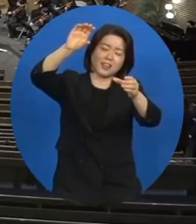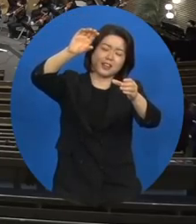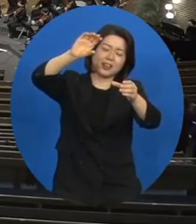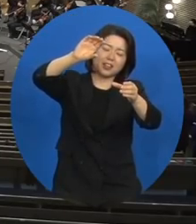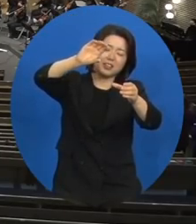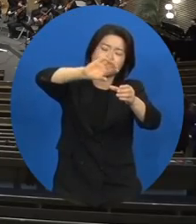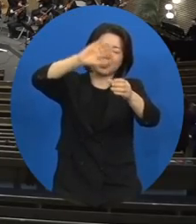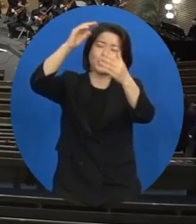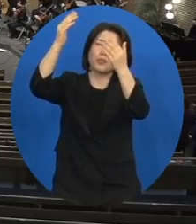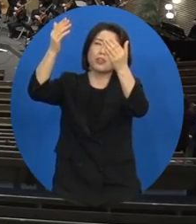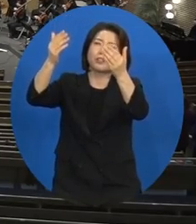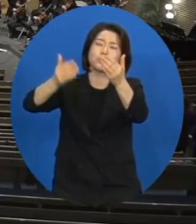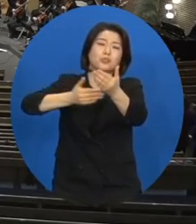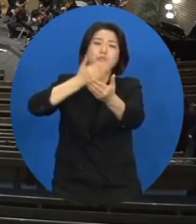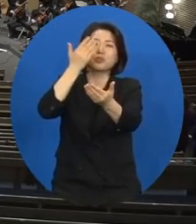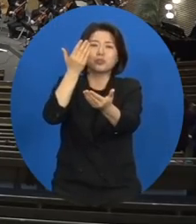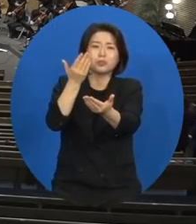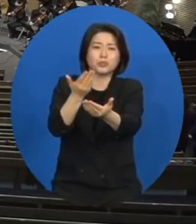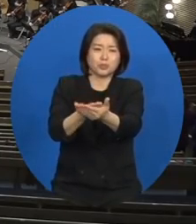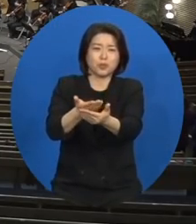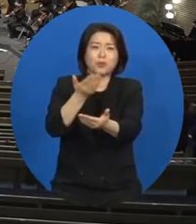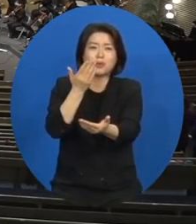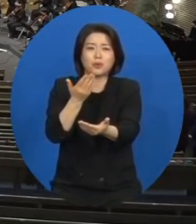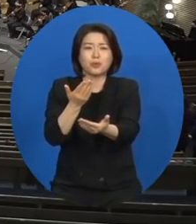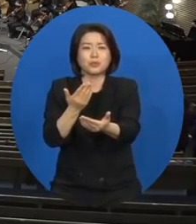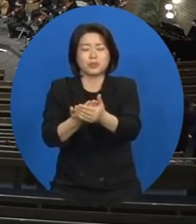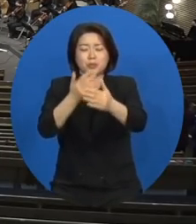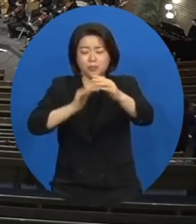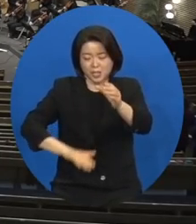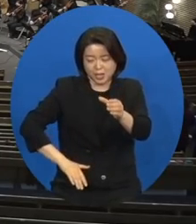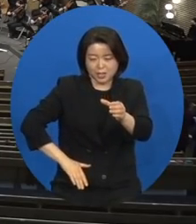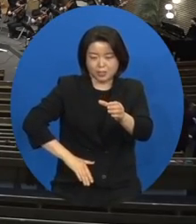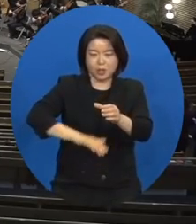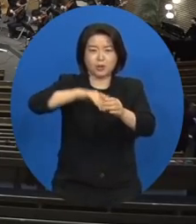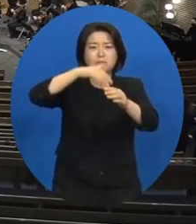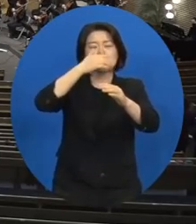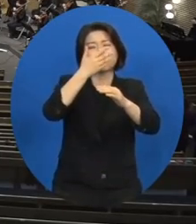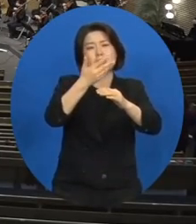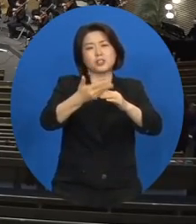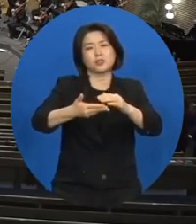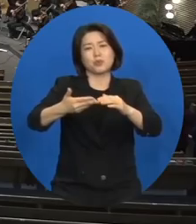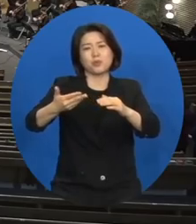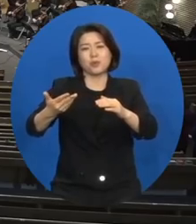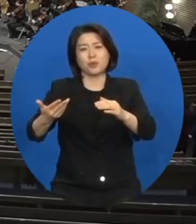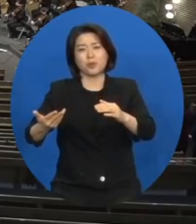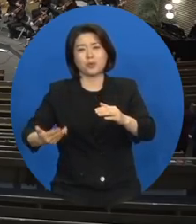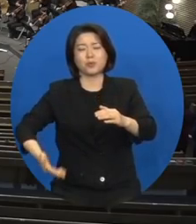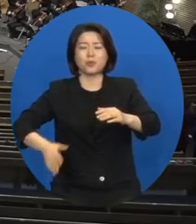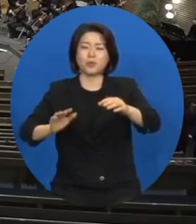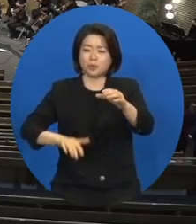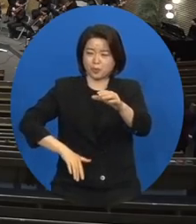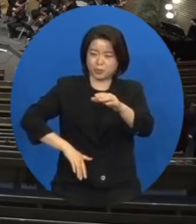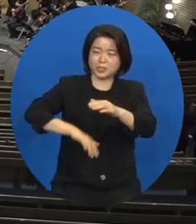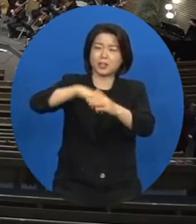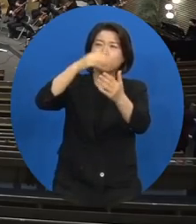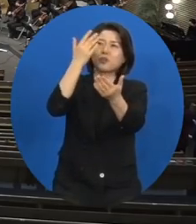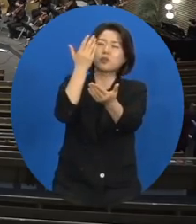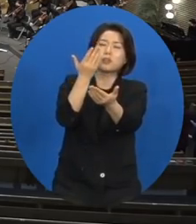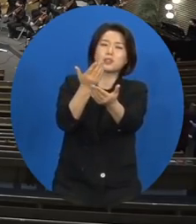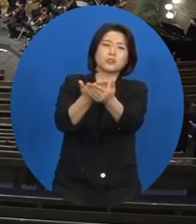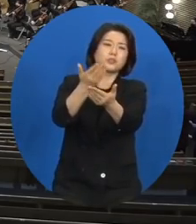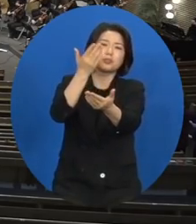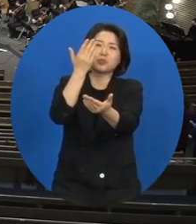패배의 제 버치 질문이 쏘서 넘 제도로 10